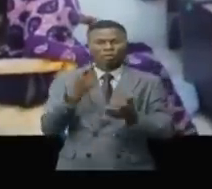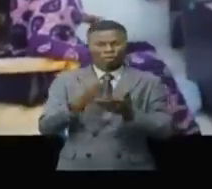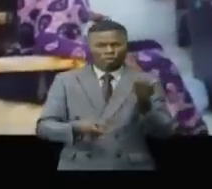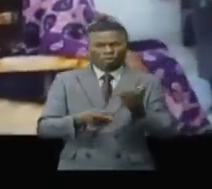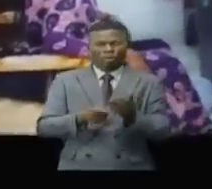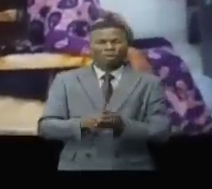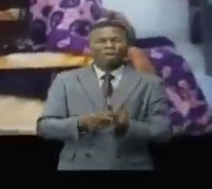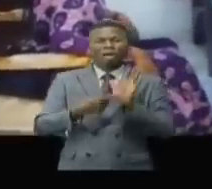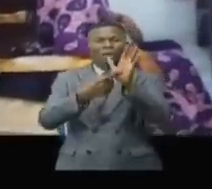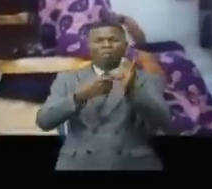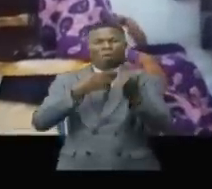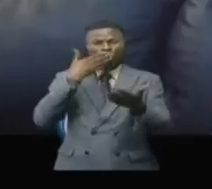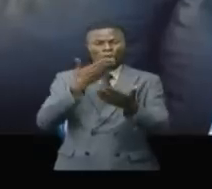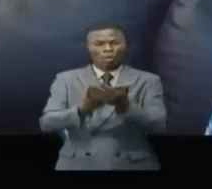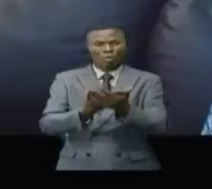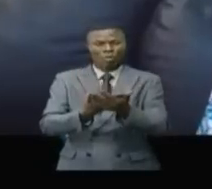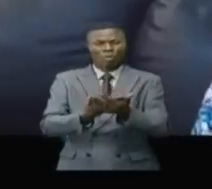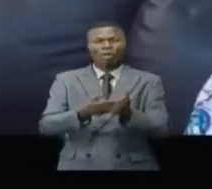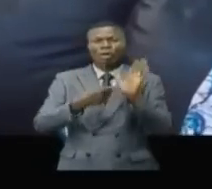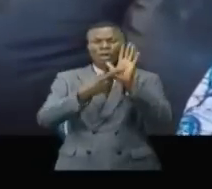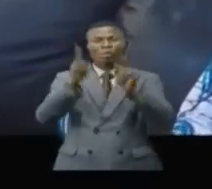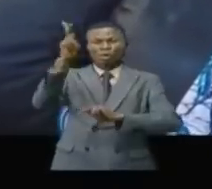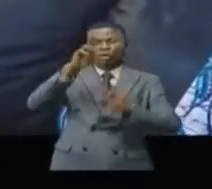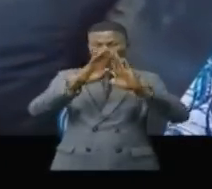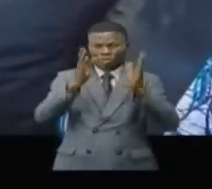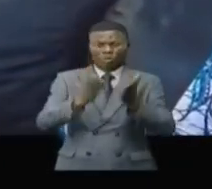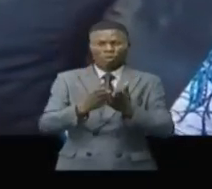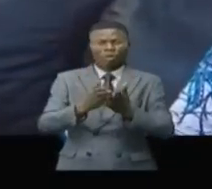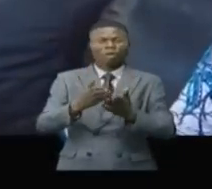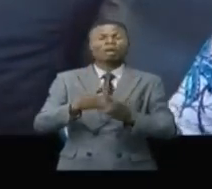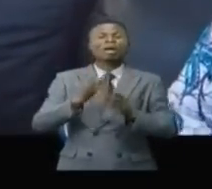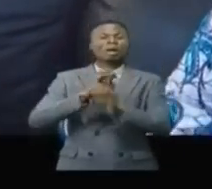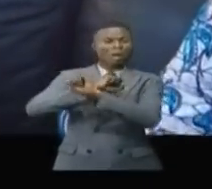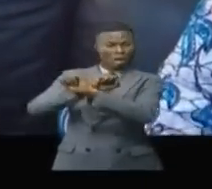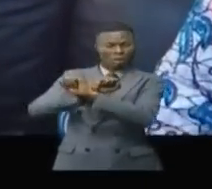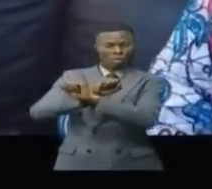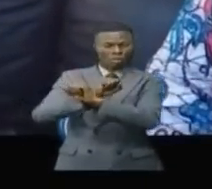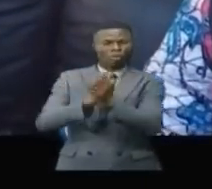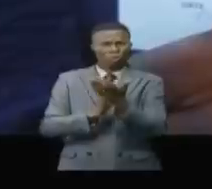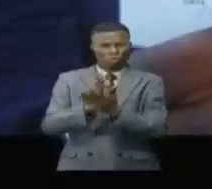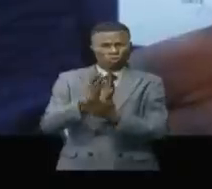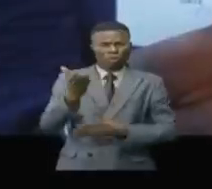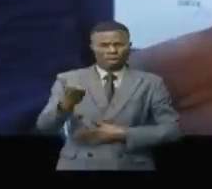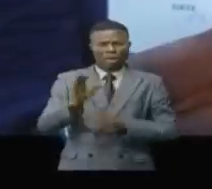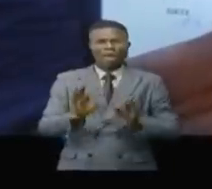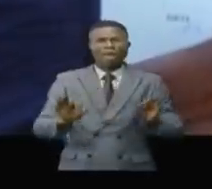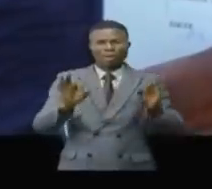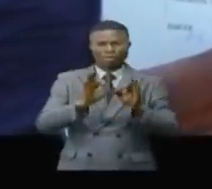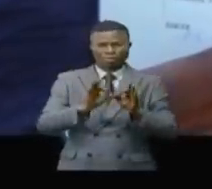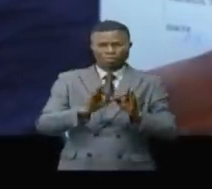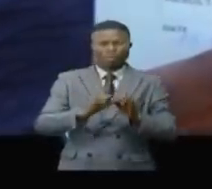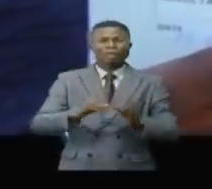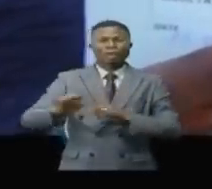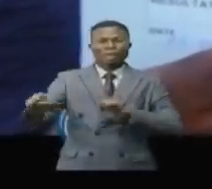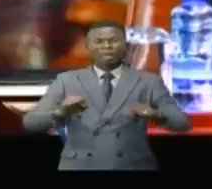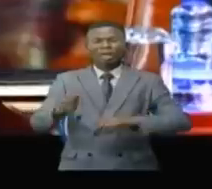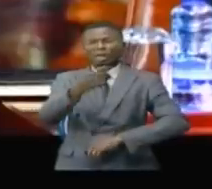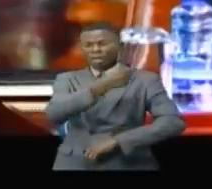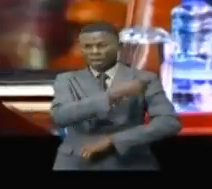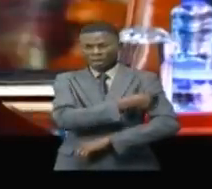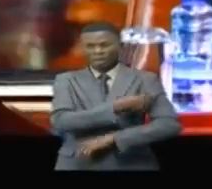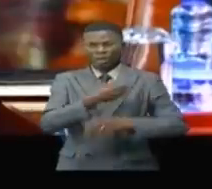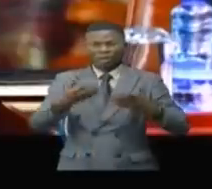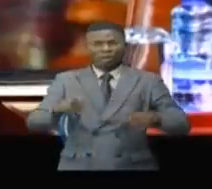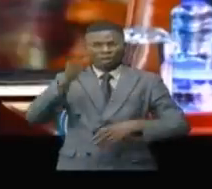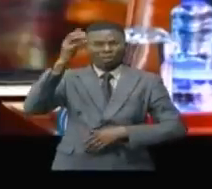prêcher par exemple et montrer à la population que la prudence reste de mise. Cette formalité sanitaire terminée, le